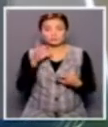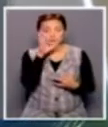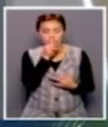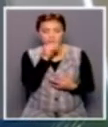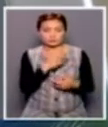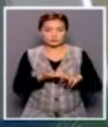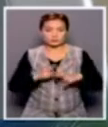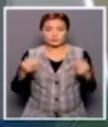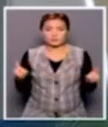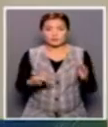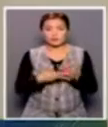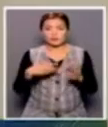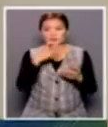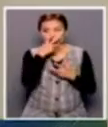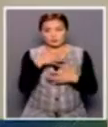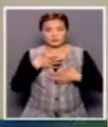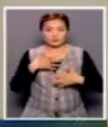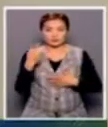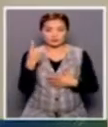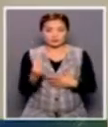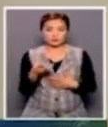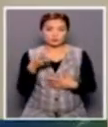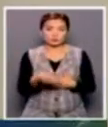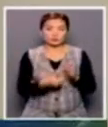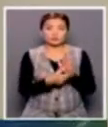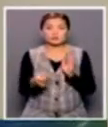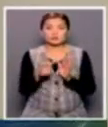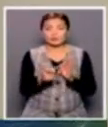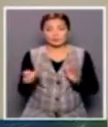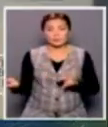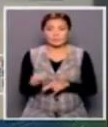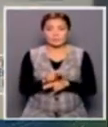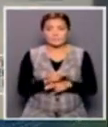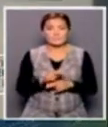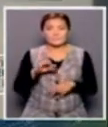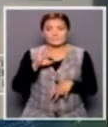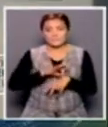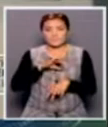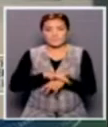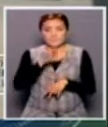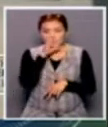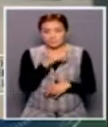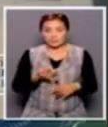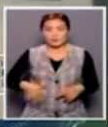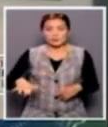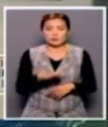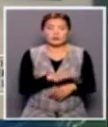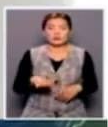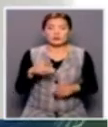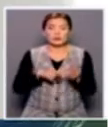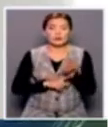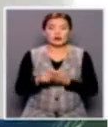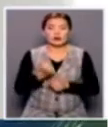сендіреді. Қазір 8 аппарат көмегімен бір күнде 3600-дан аса адам диагнозын анықтай алады. Өңір бойынша қатаң